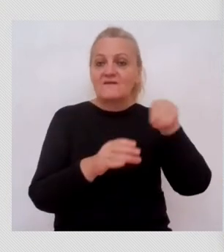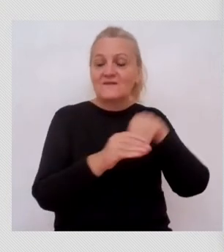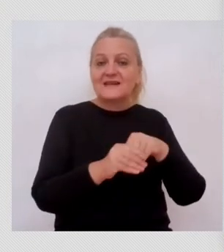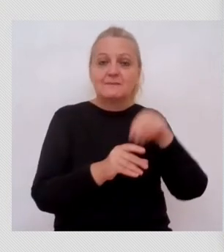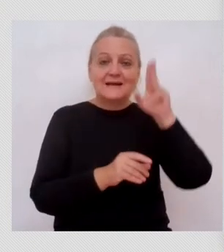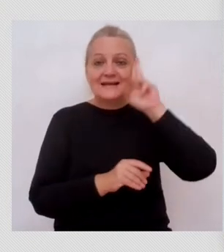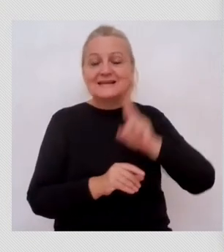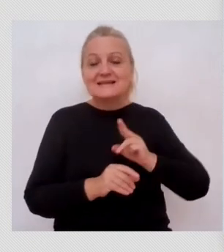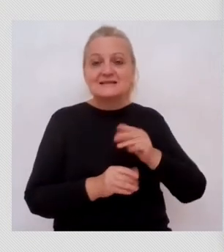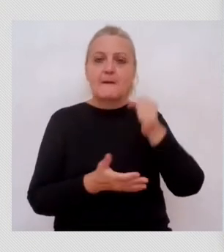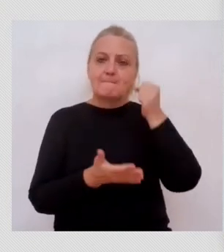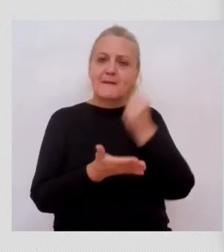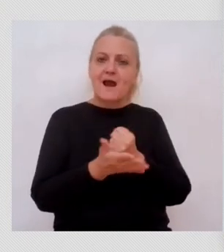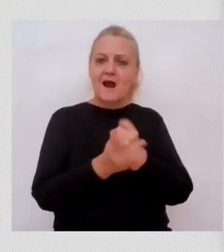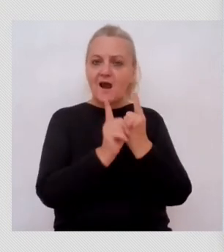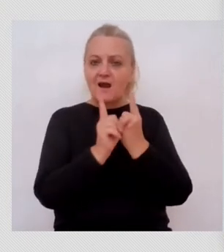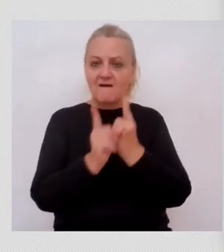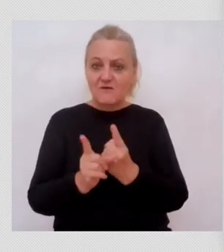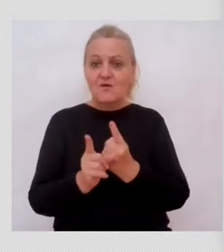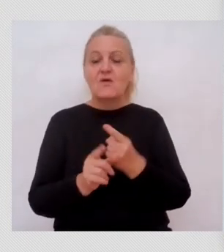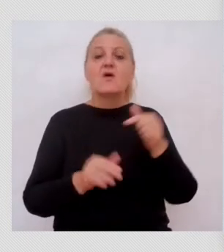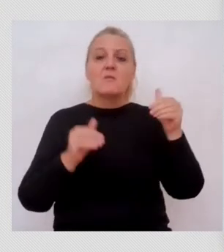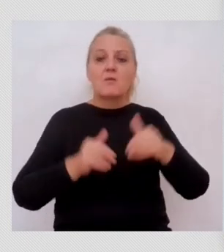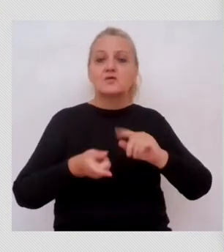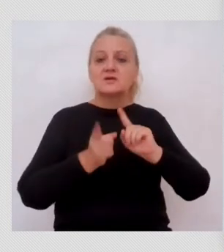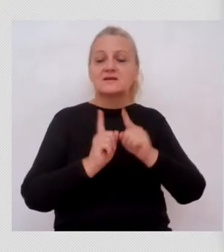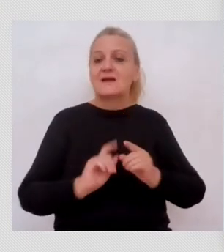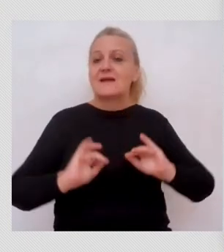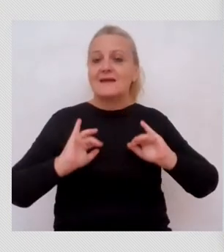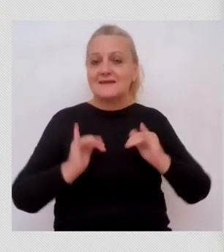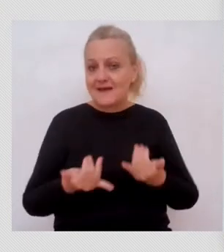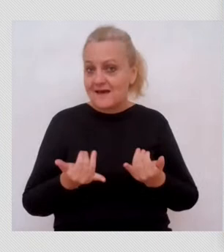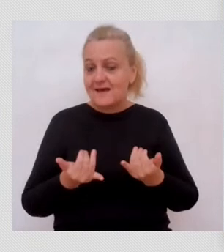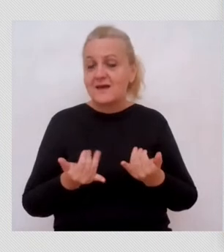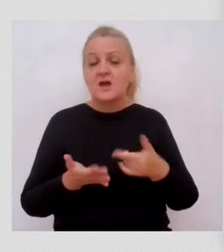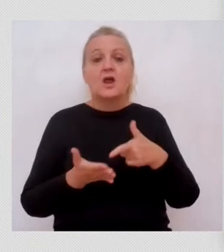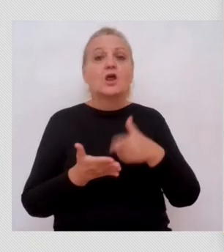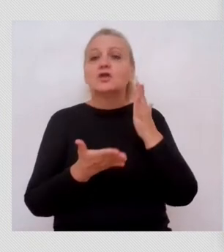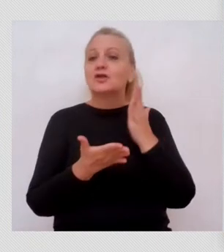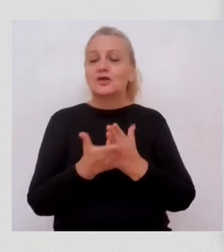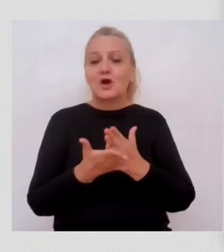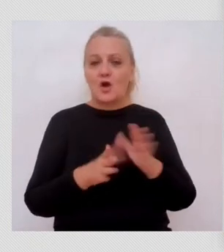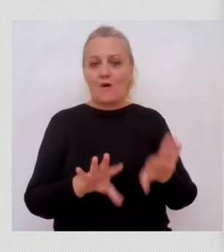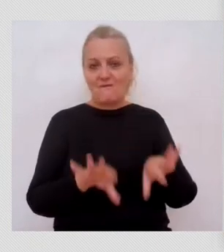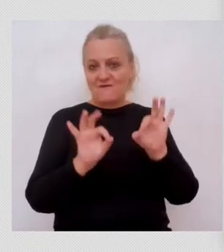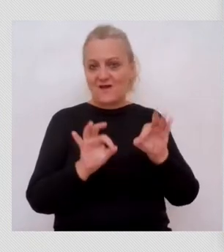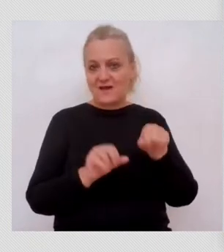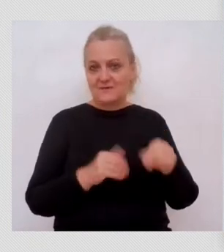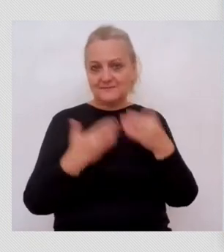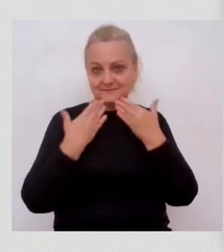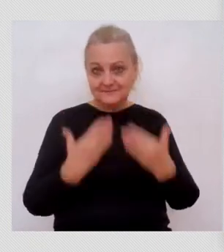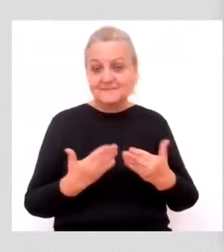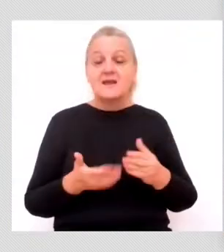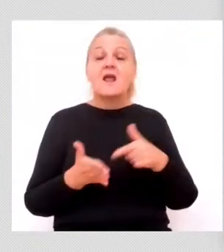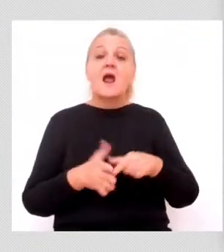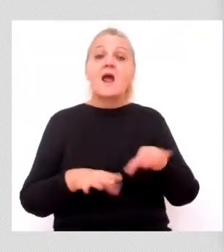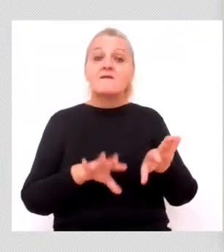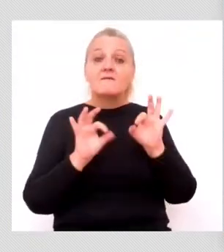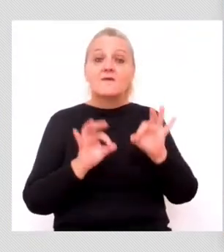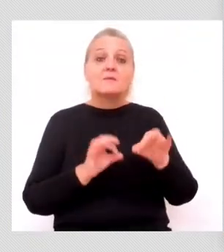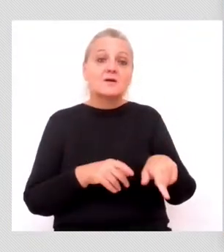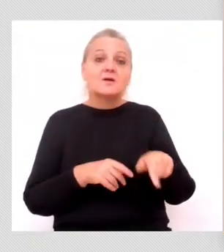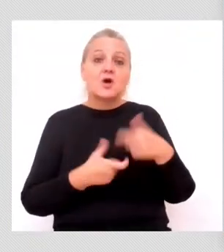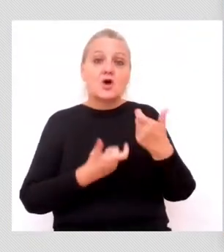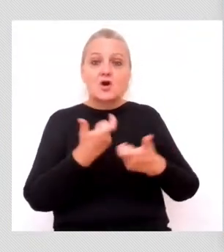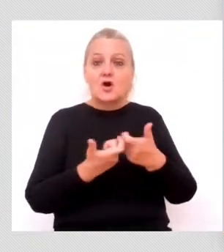instytucji praworządności, można zmienić tylko w wyniku, można wprowadzić tylko w wyniku wyborów. A wyborów być może nie można przeprowadzić